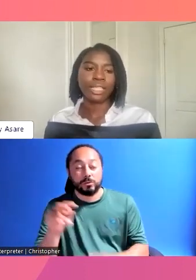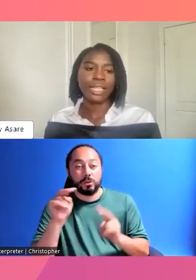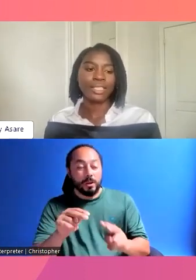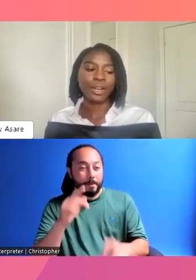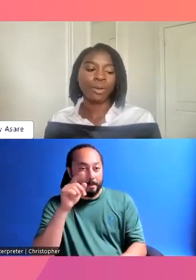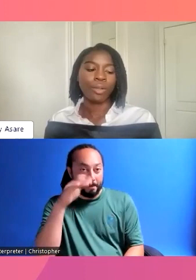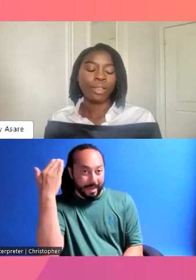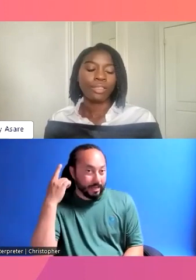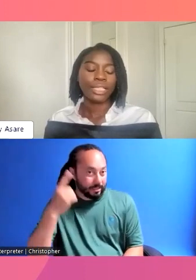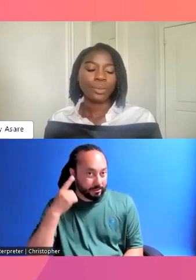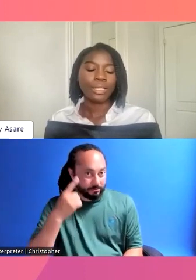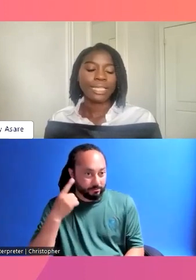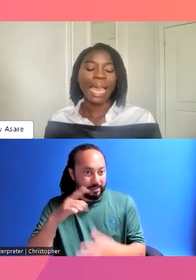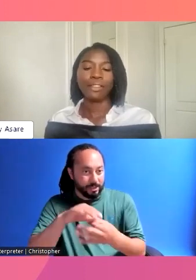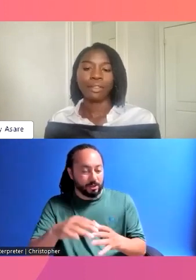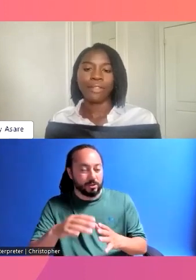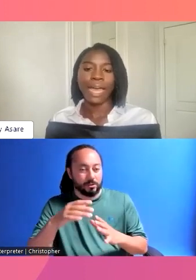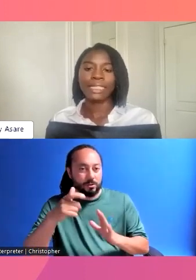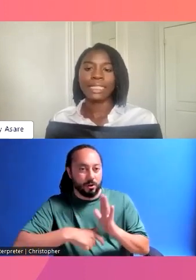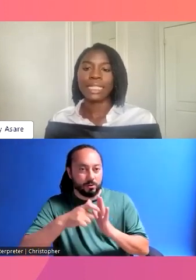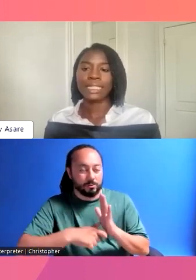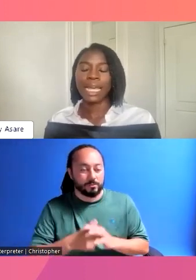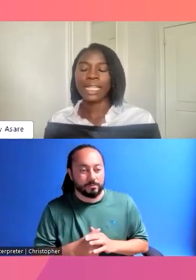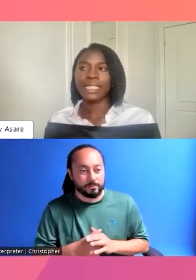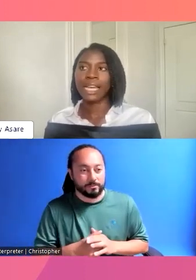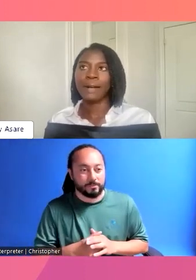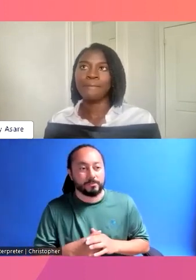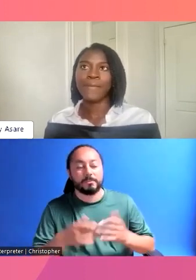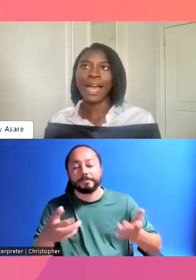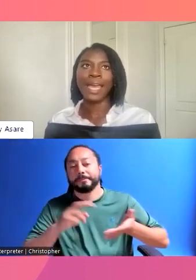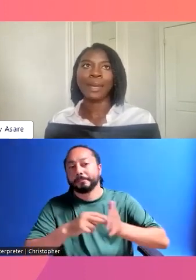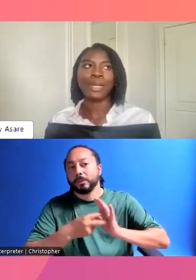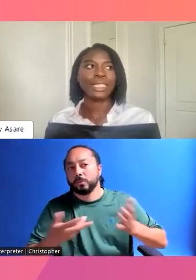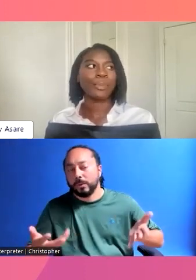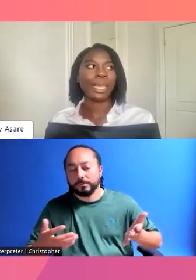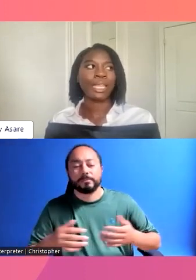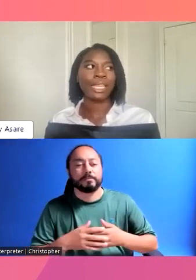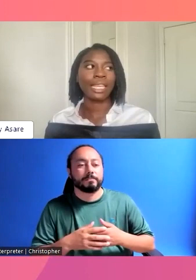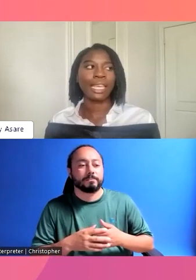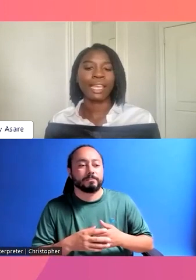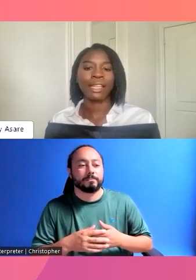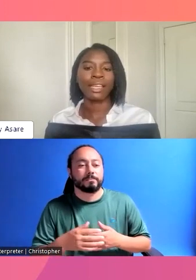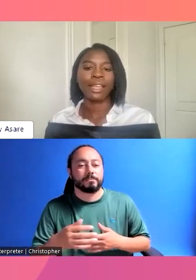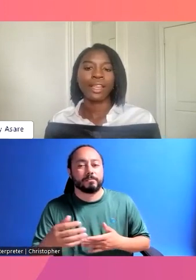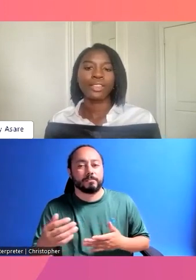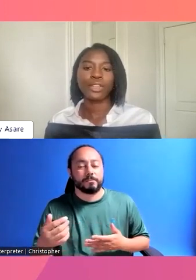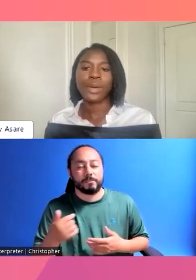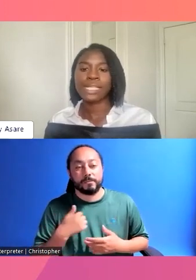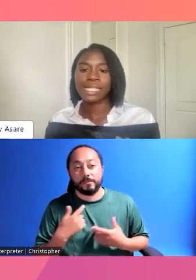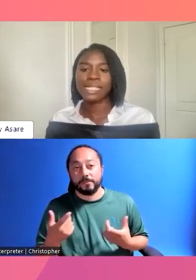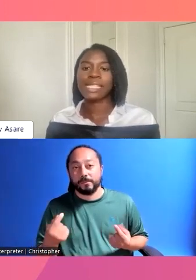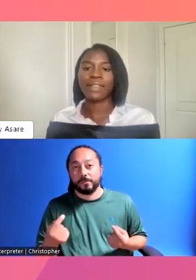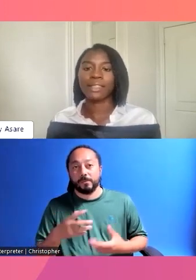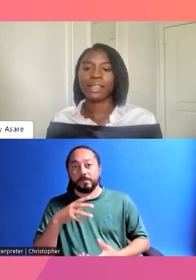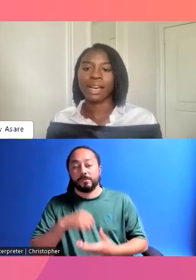les considérations relatives aux personnes noires dans ces 44 articles. Et c'est après les faits, en fait. C'est que j'ai participé par